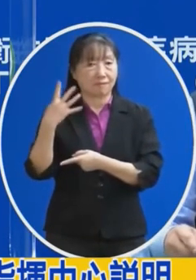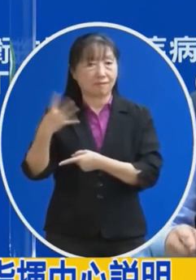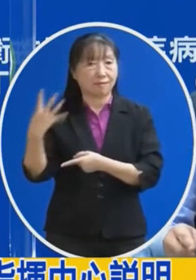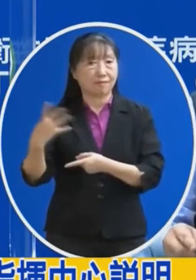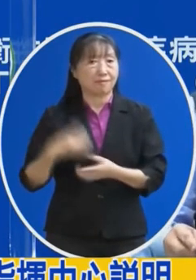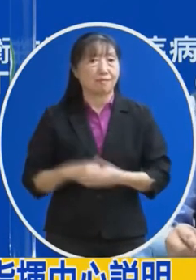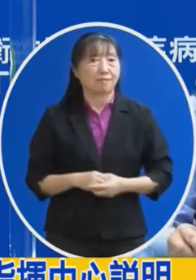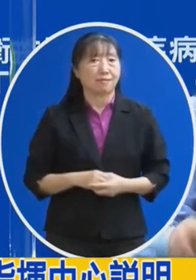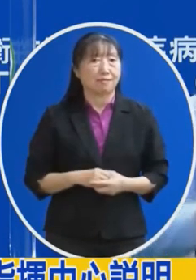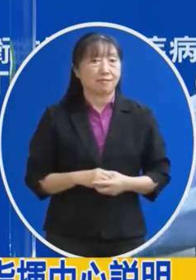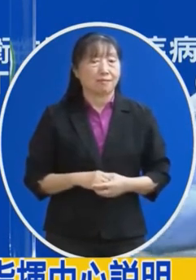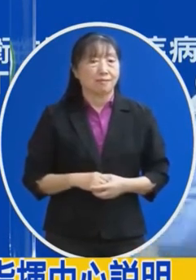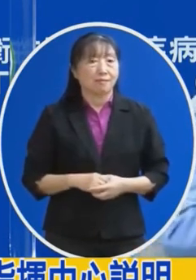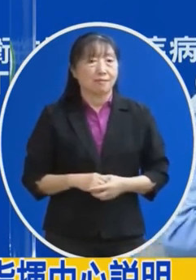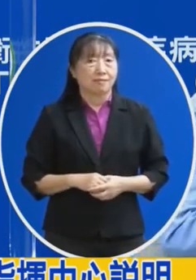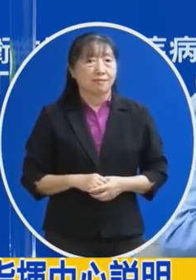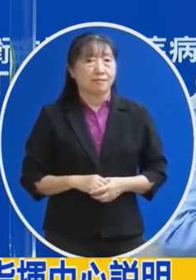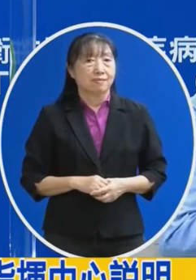57.44%，